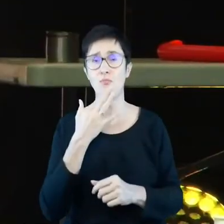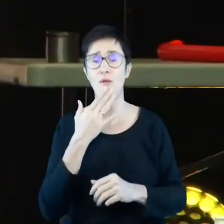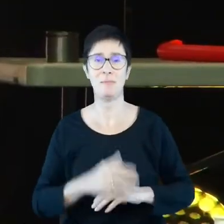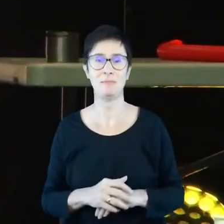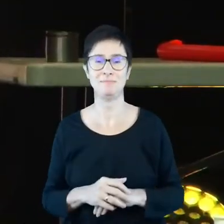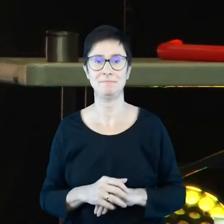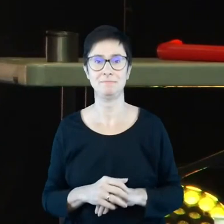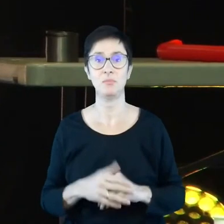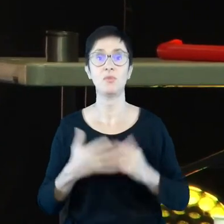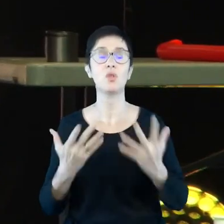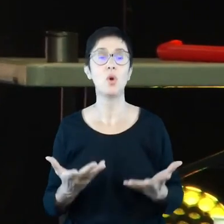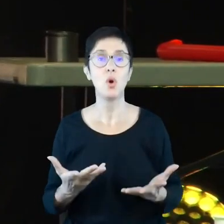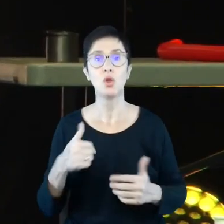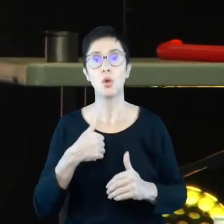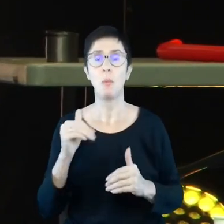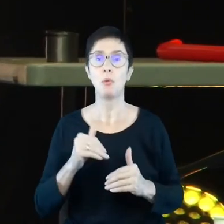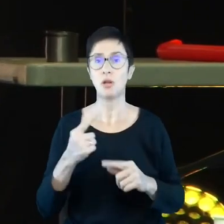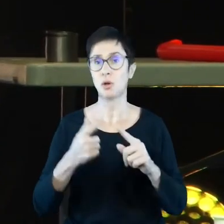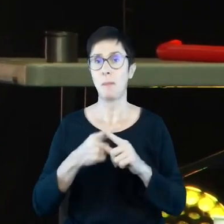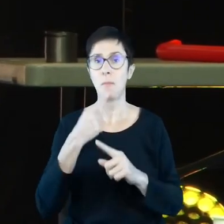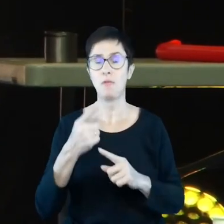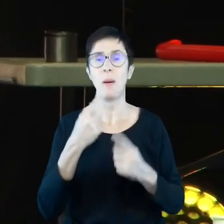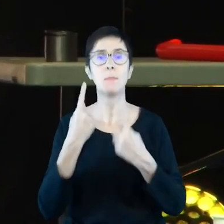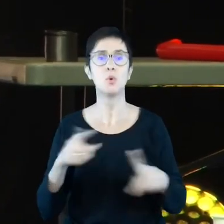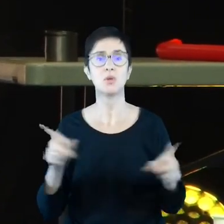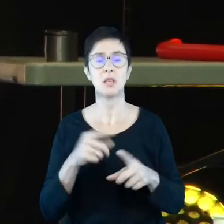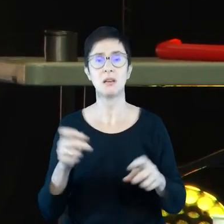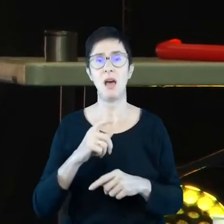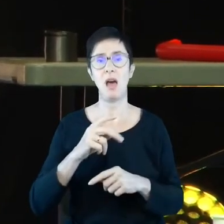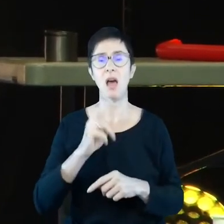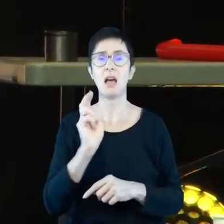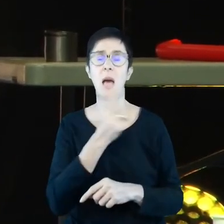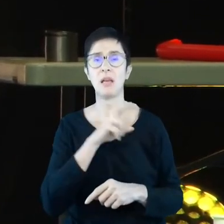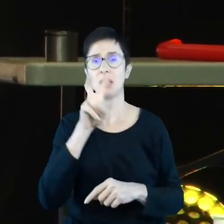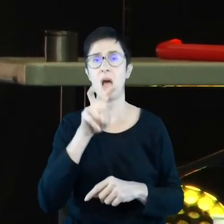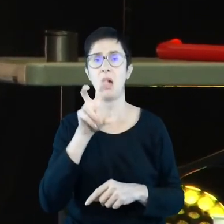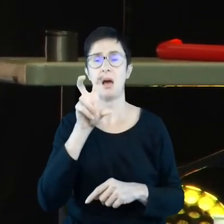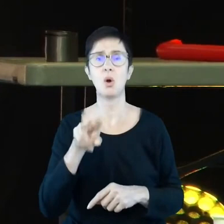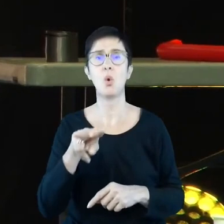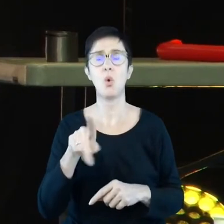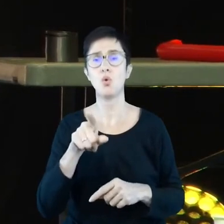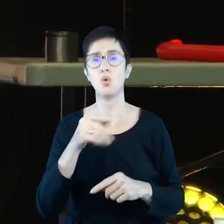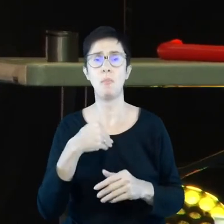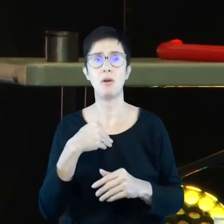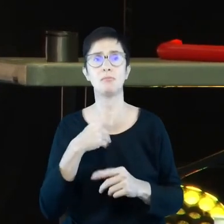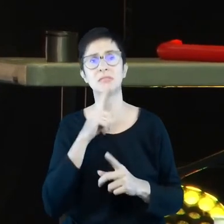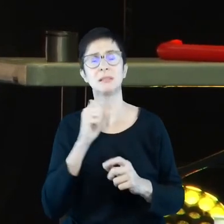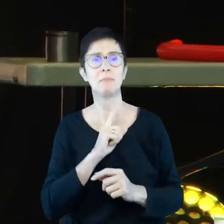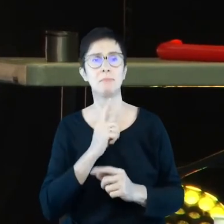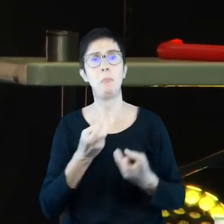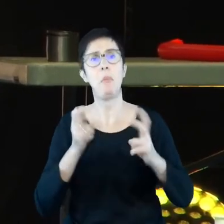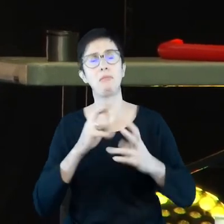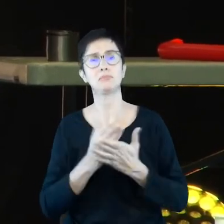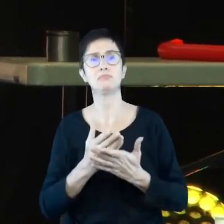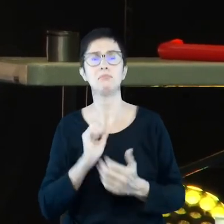pomówmy chwilę, bo ten musical, Kapitan Hu, narodził się z przyjaźni i narodził się z miłości do morza.